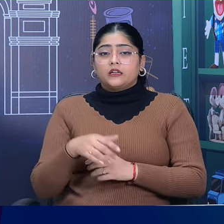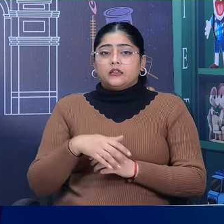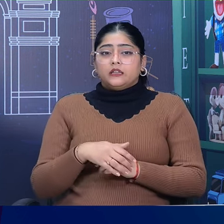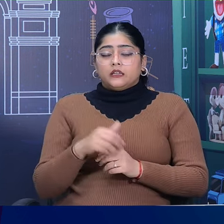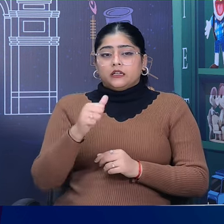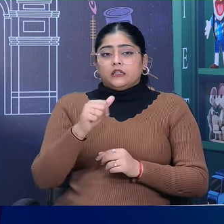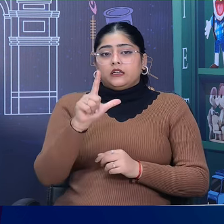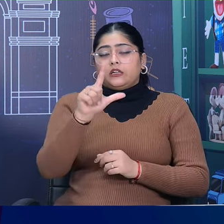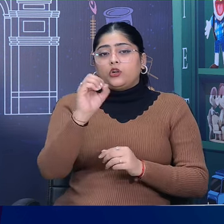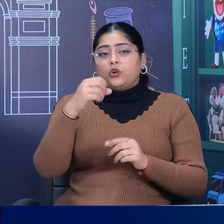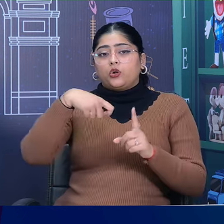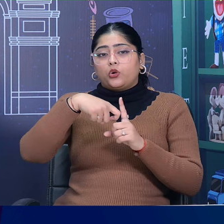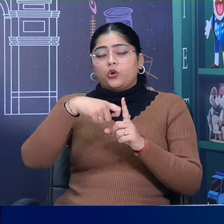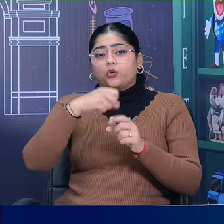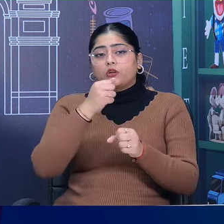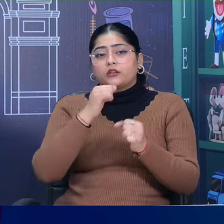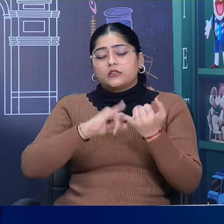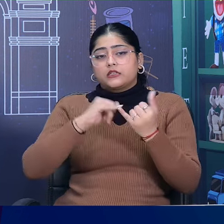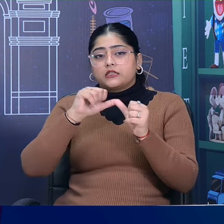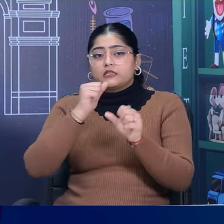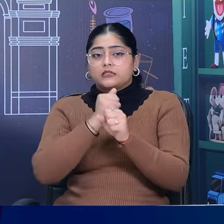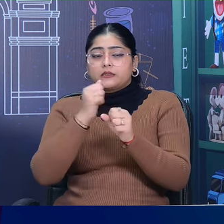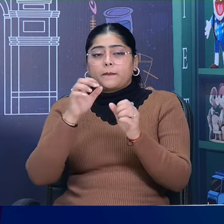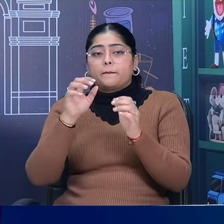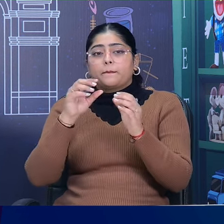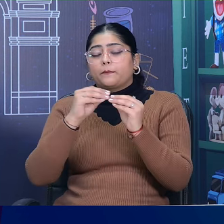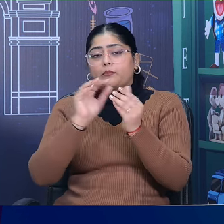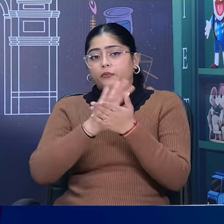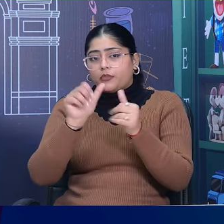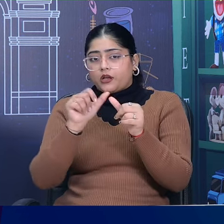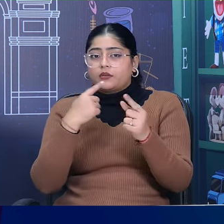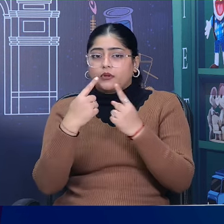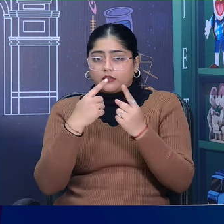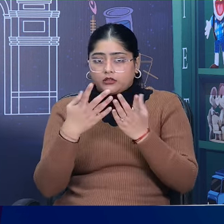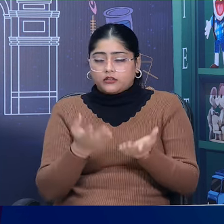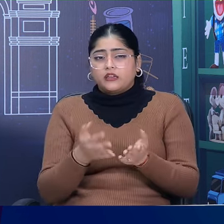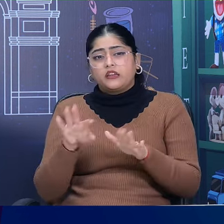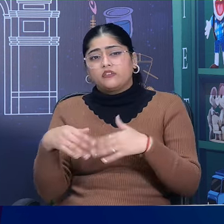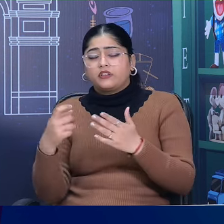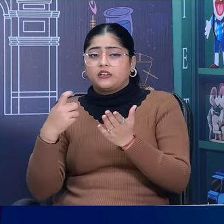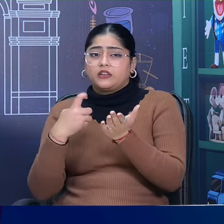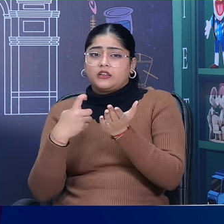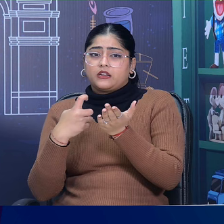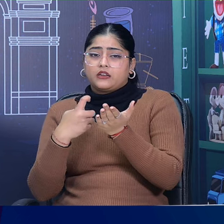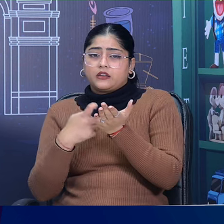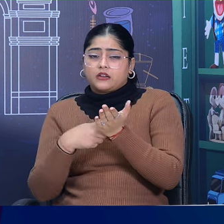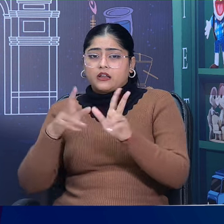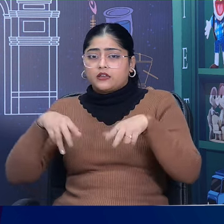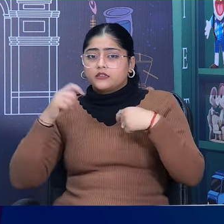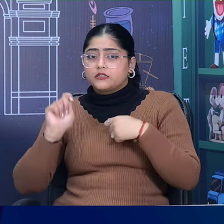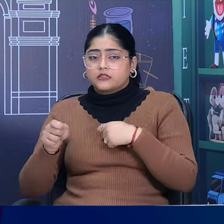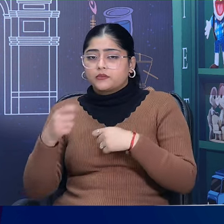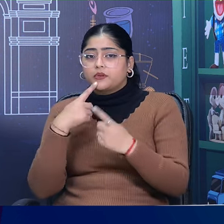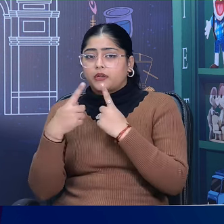हम राज्यसभा के चुनाव में भी भाग लेते हैं तो ऐसे में क्या जहां गांव में चुनाव होते हैं पंचों के चुनाव होते हैं तो